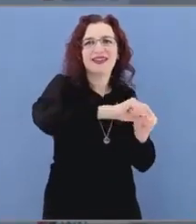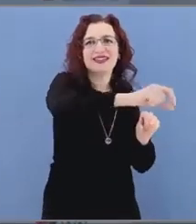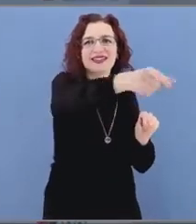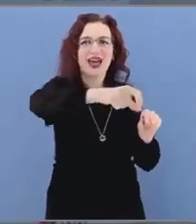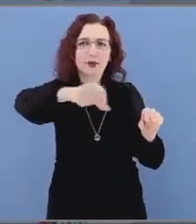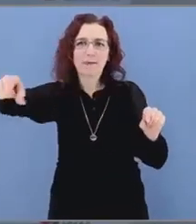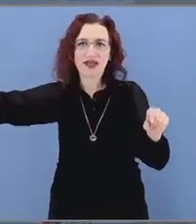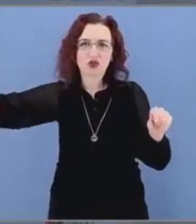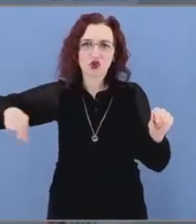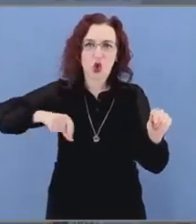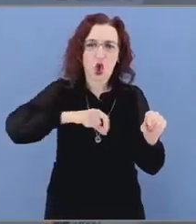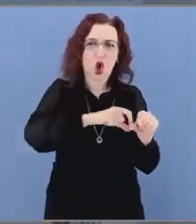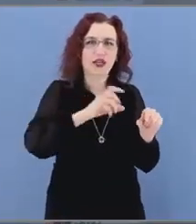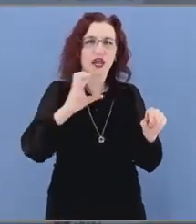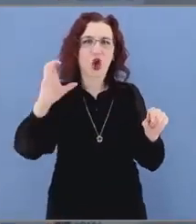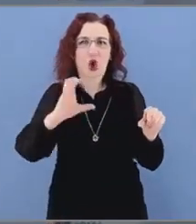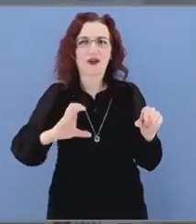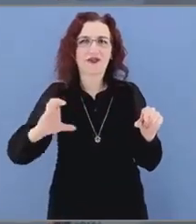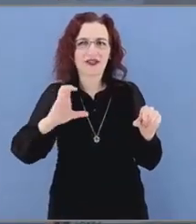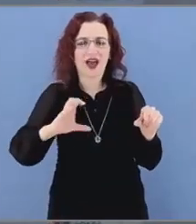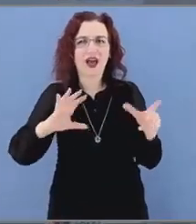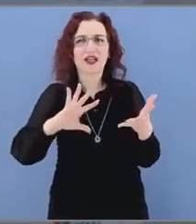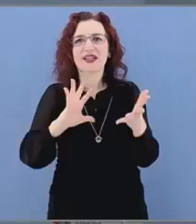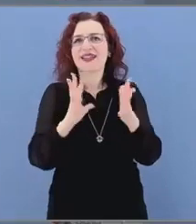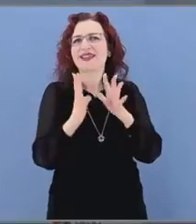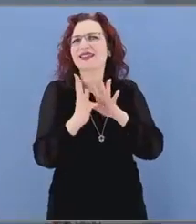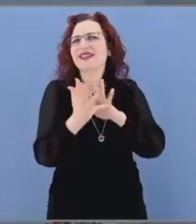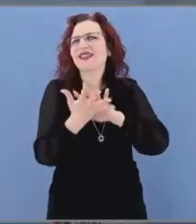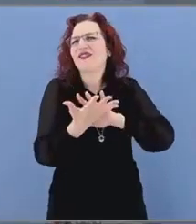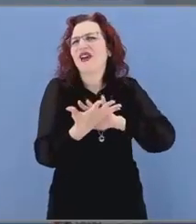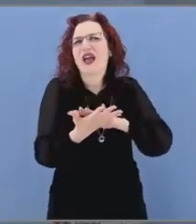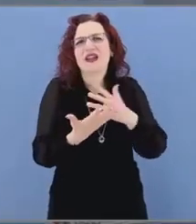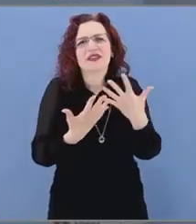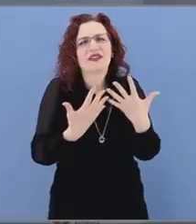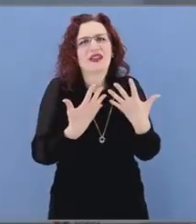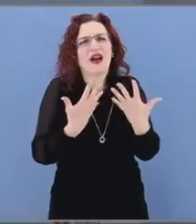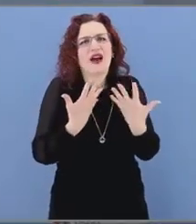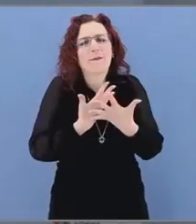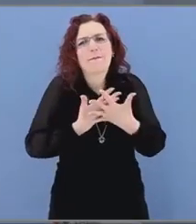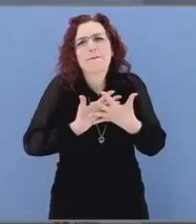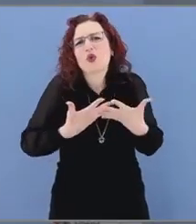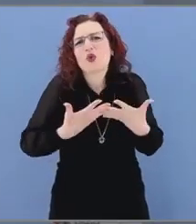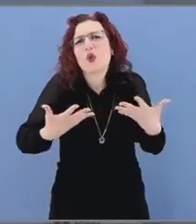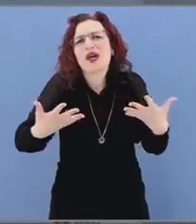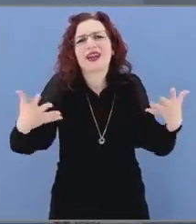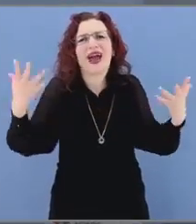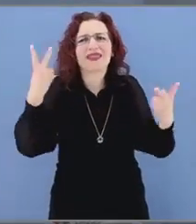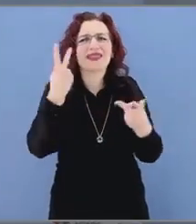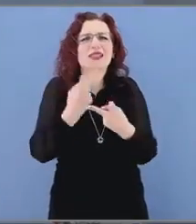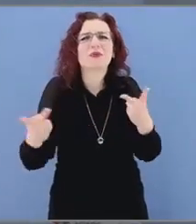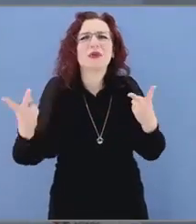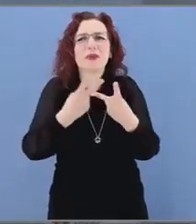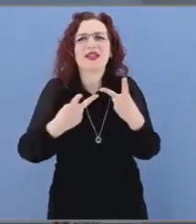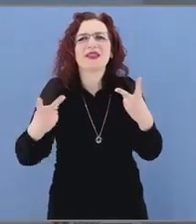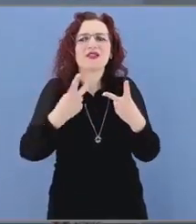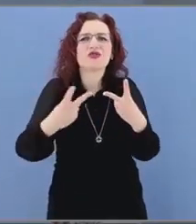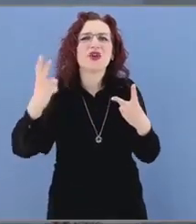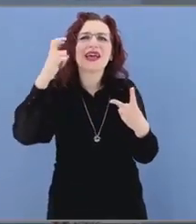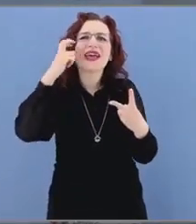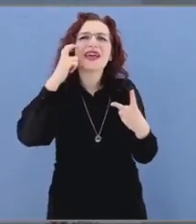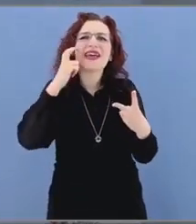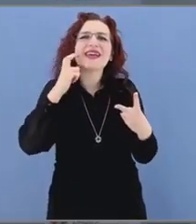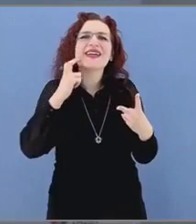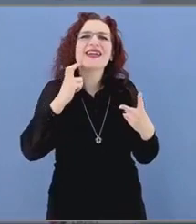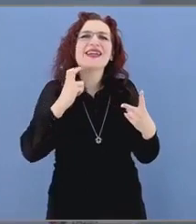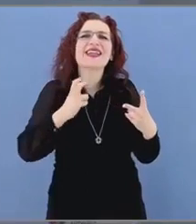fatto nella più grande sperimentazione di green economy che si farà sicuramente in questo paese,